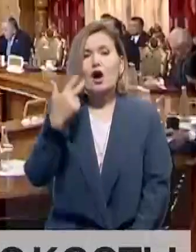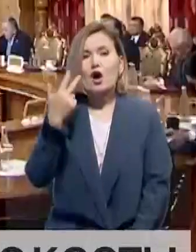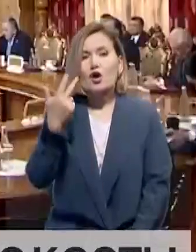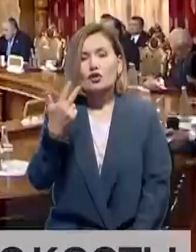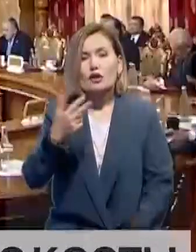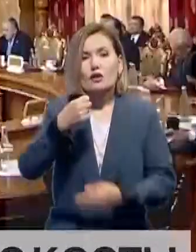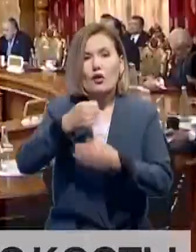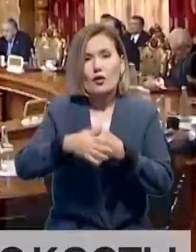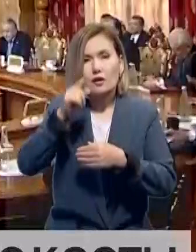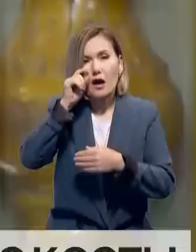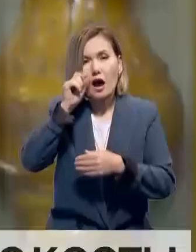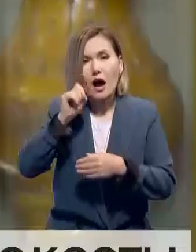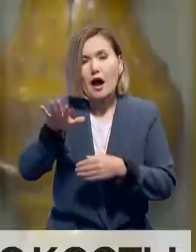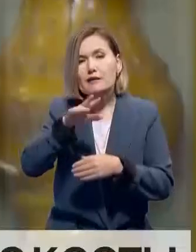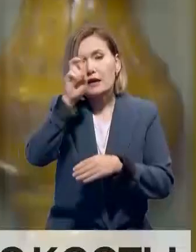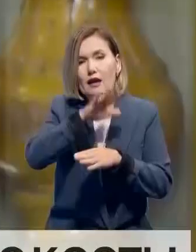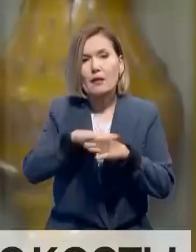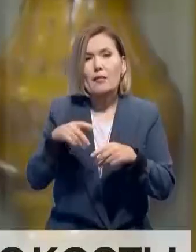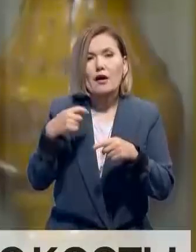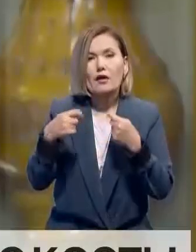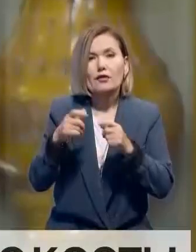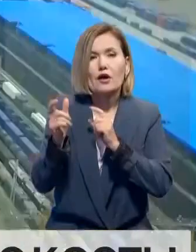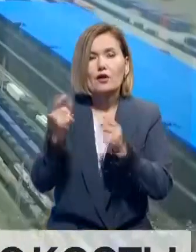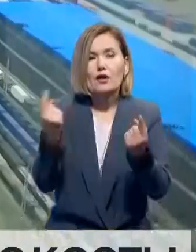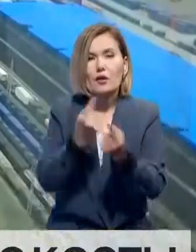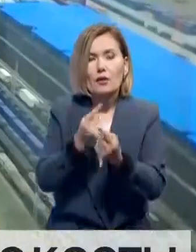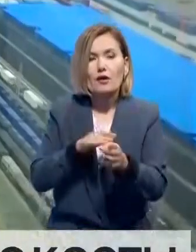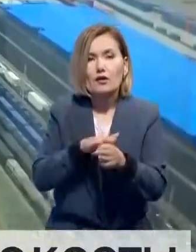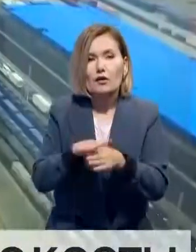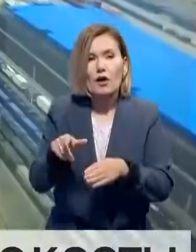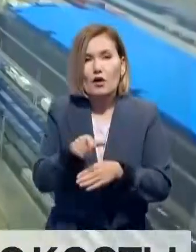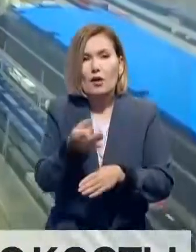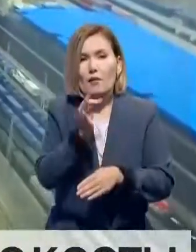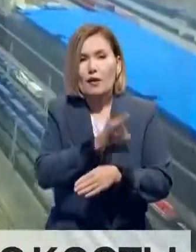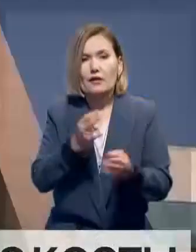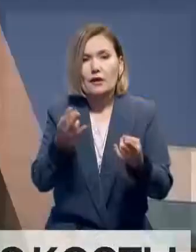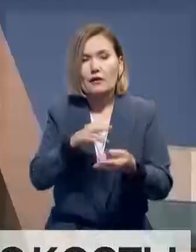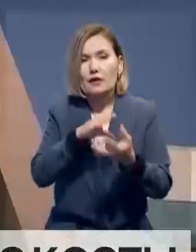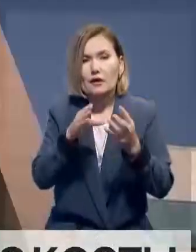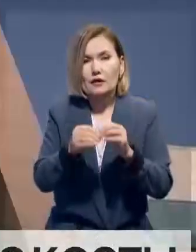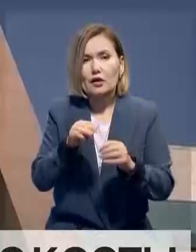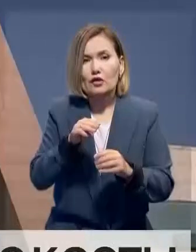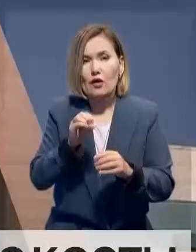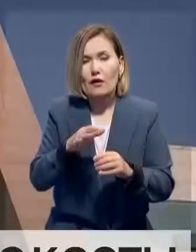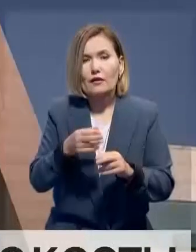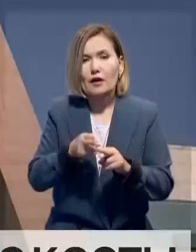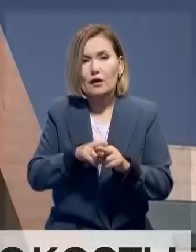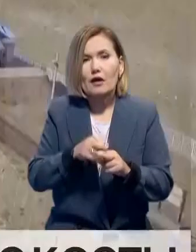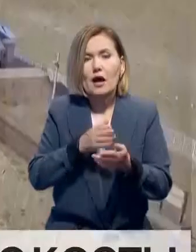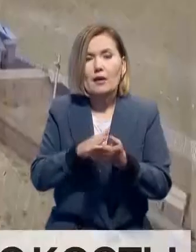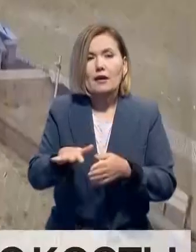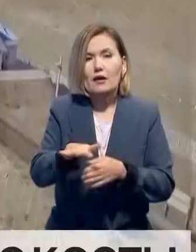Үшіншіден, Орталық Азия елдер арасында көлік логистикалық әлеуетін толыққанды пайдалану қажет. Қасым-Жомарт Тоқаевтың сөзінше, бұл